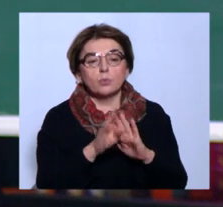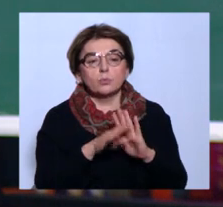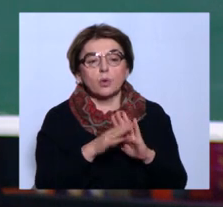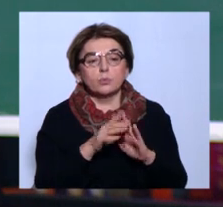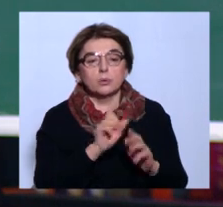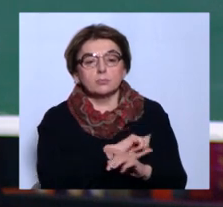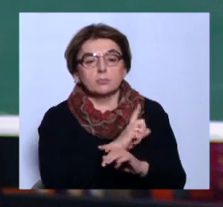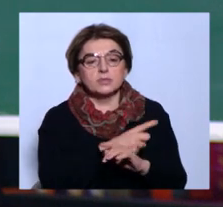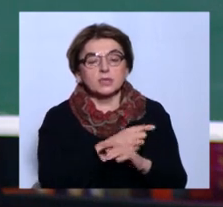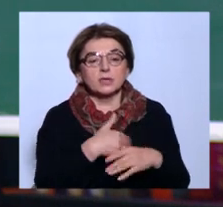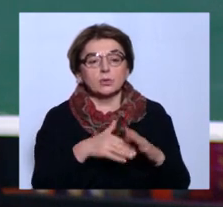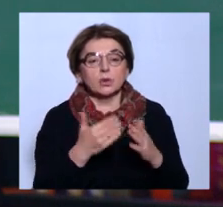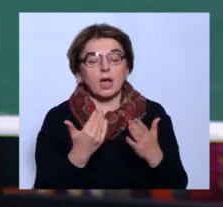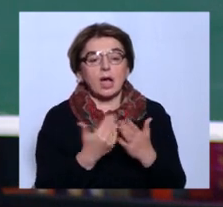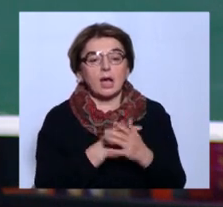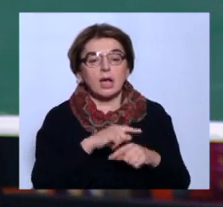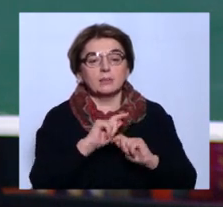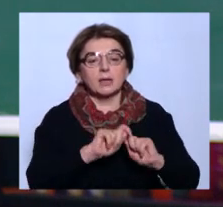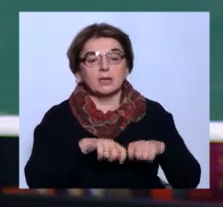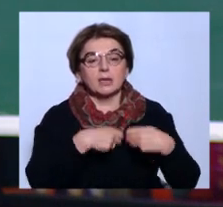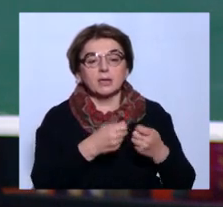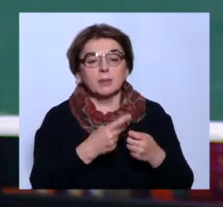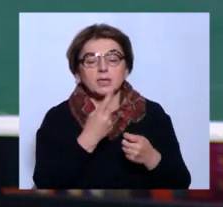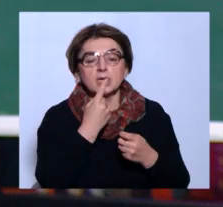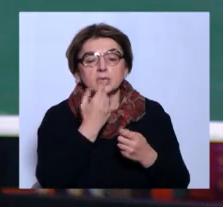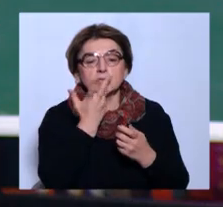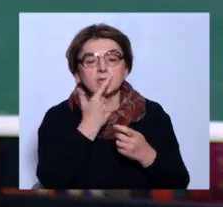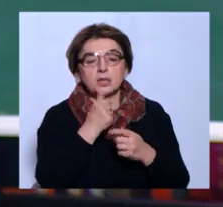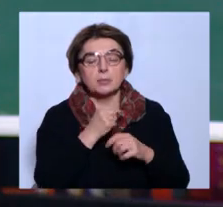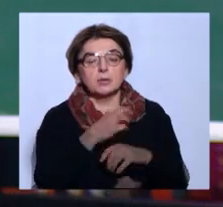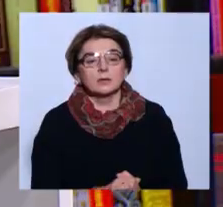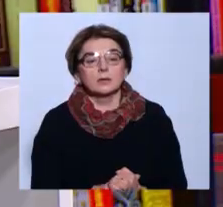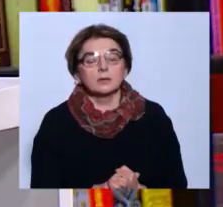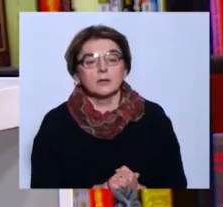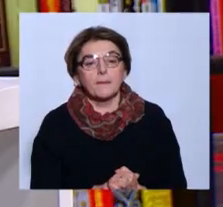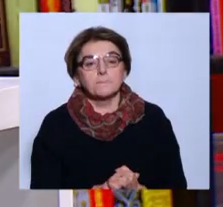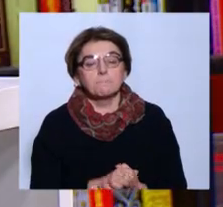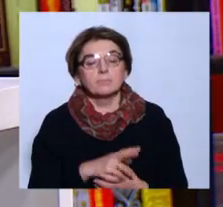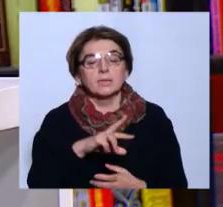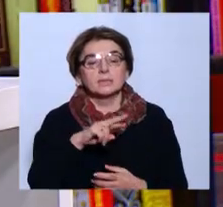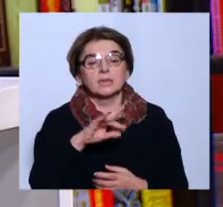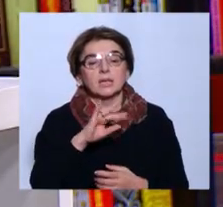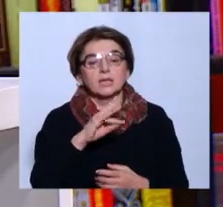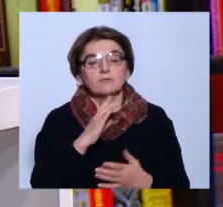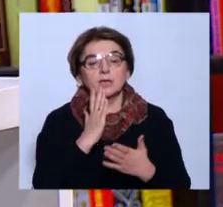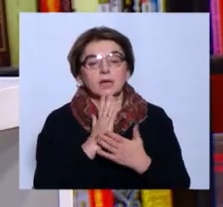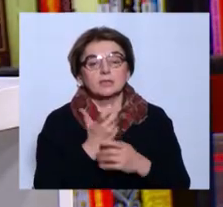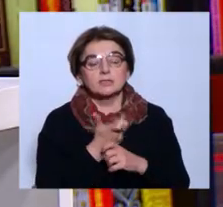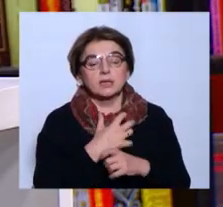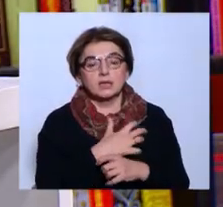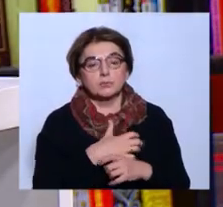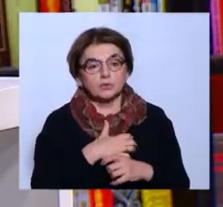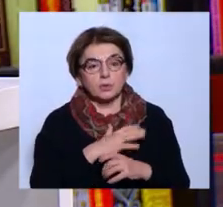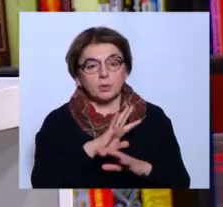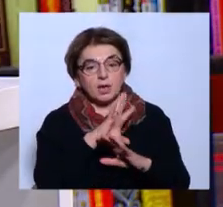იმძლავრა ახალმა გენებმა, ეს არის წითელი შეფერილობის გენები. გენთა დრეიფი ძალიან მნიშვნელოვანია, ყველა პოპულაციაში